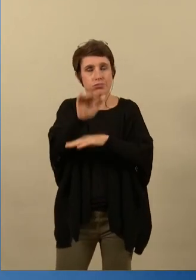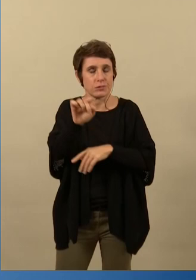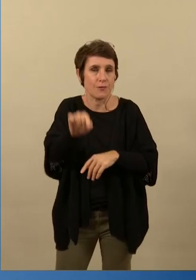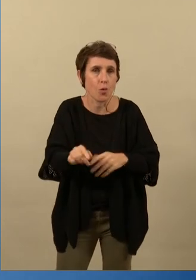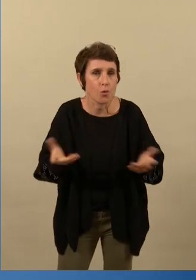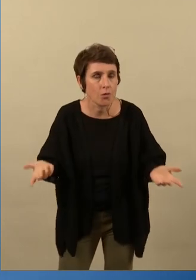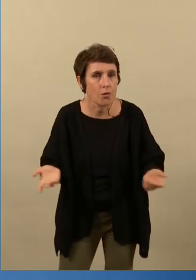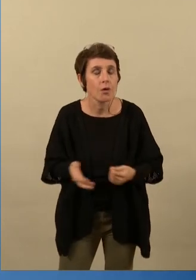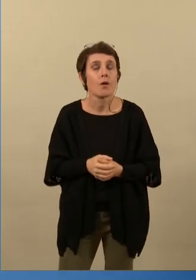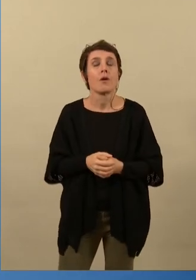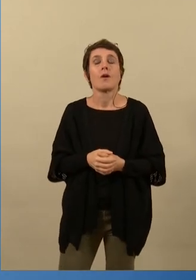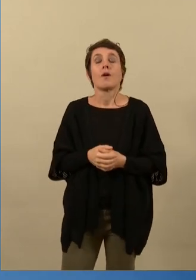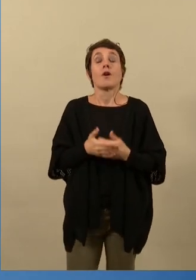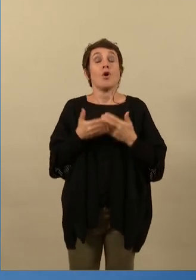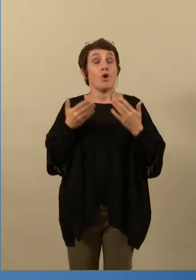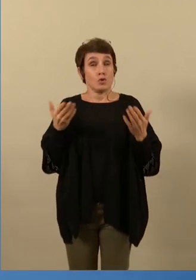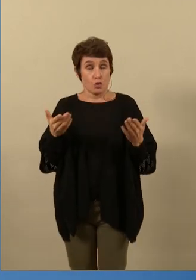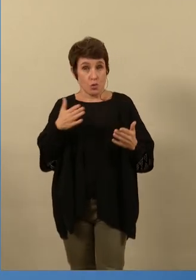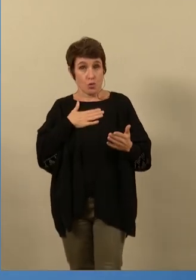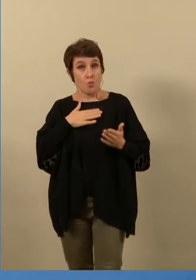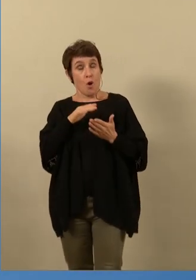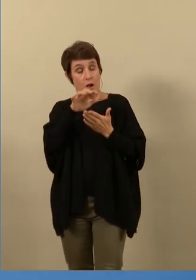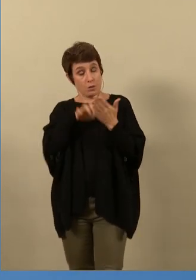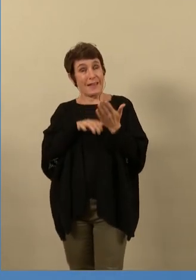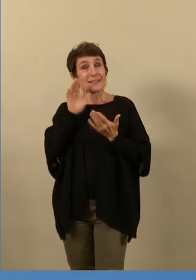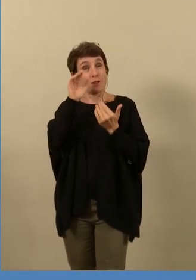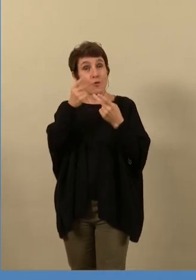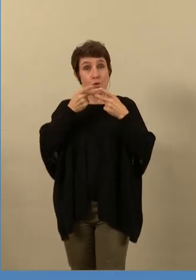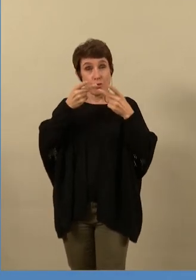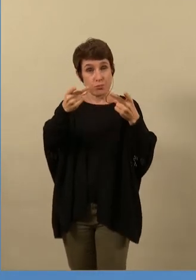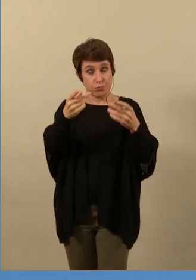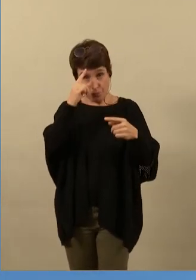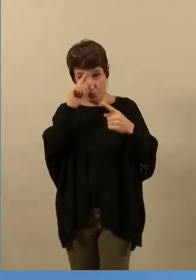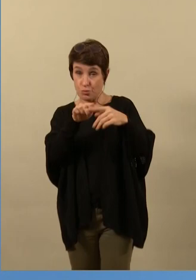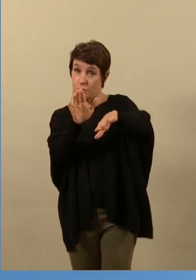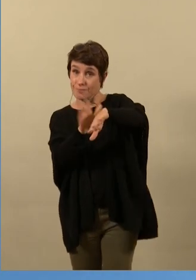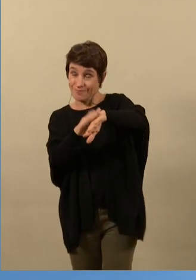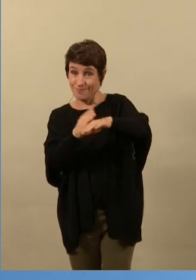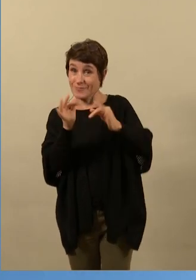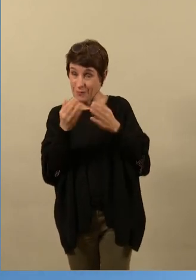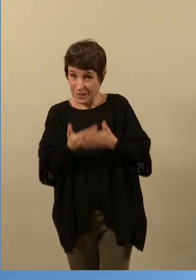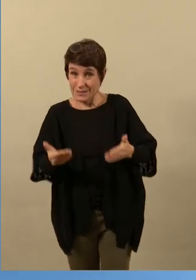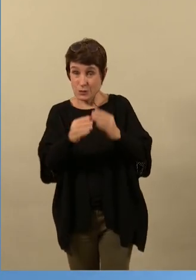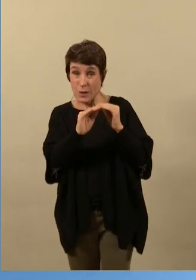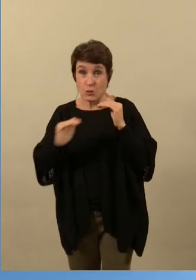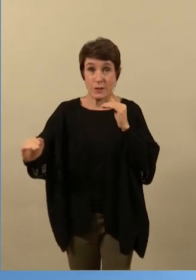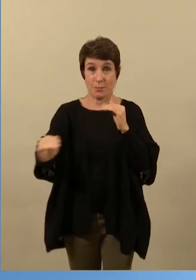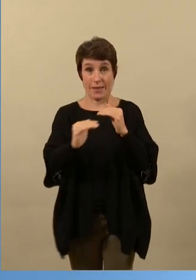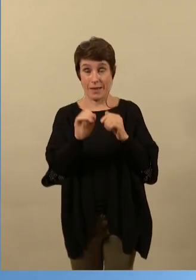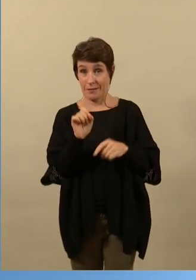voulez il a pour objet à la fois de d'attirer votre attention sur la sur la situation de l'esplanal puisqueà titre de conseiller